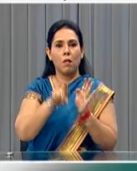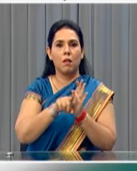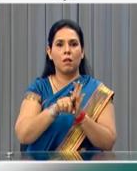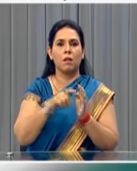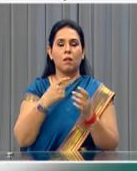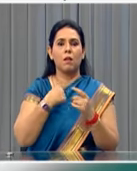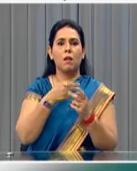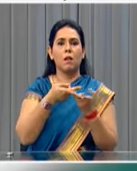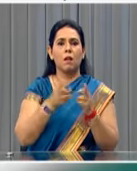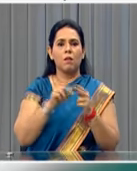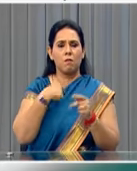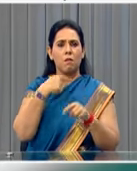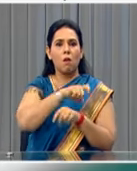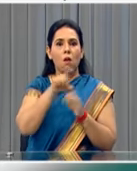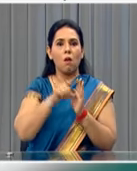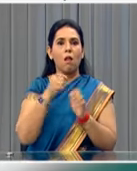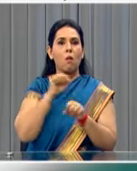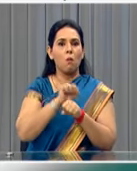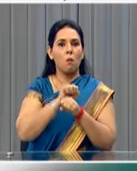हम जो कुछ भी कर रहे हैं,